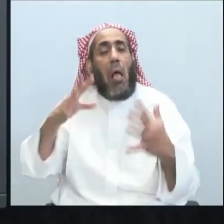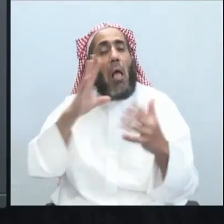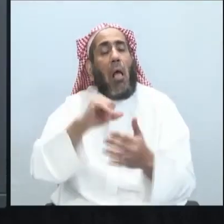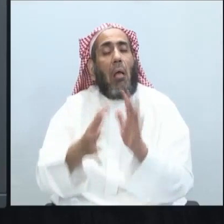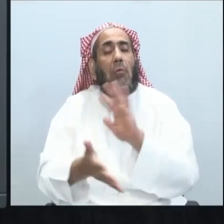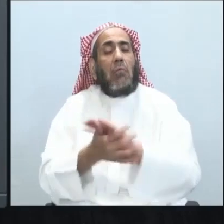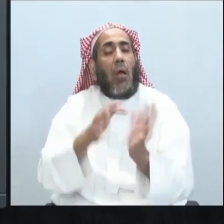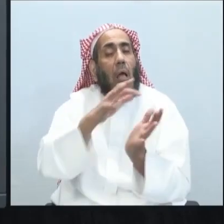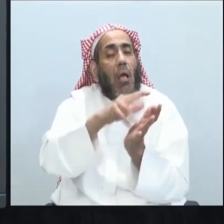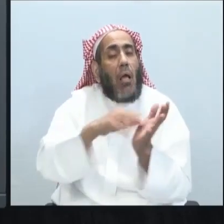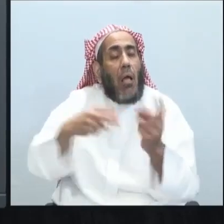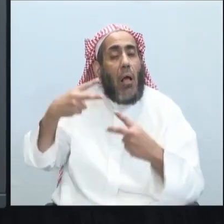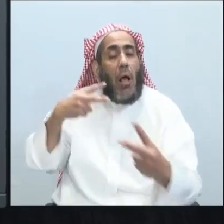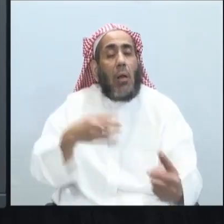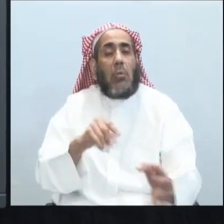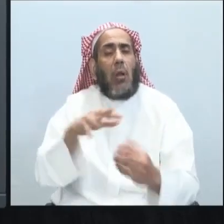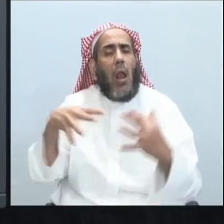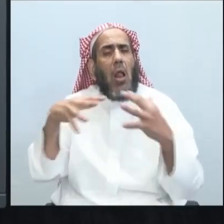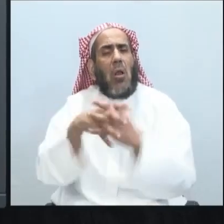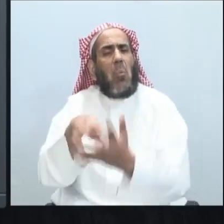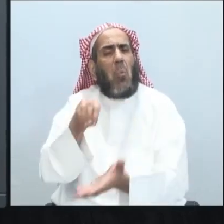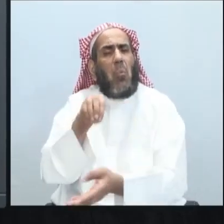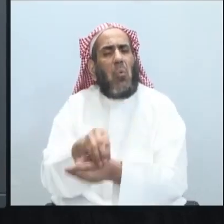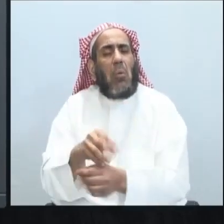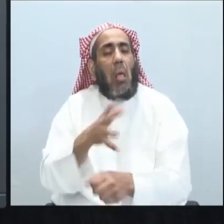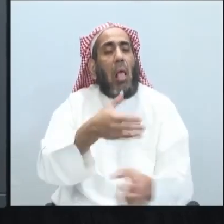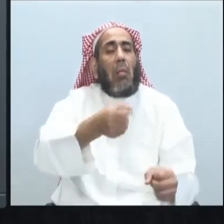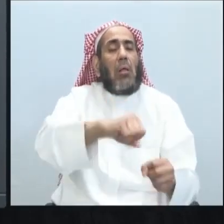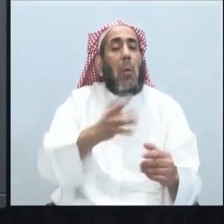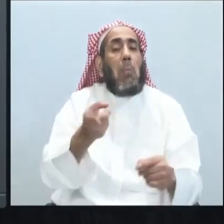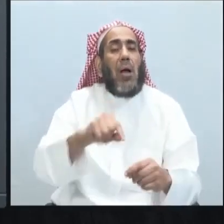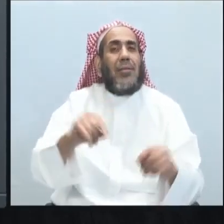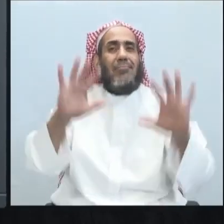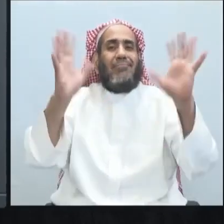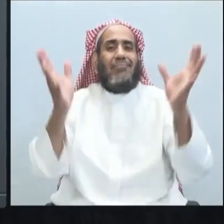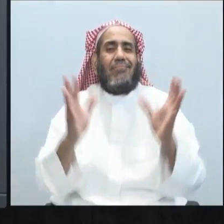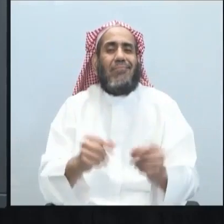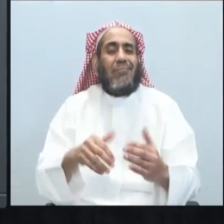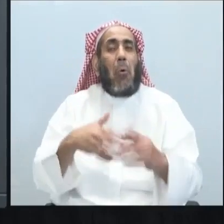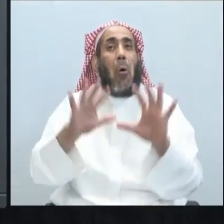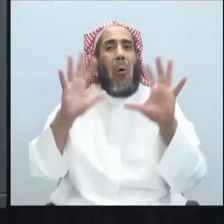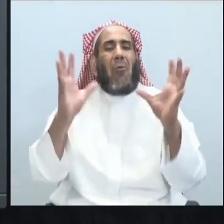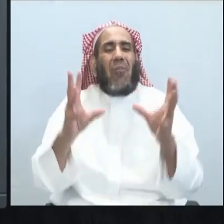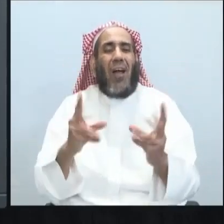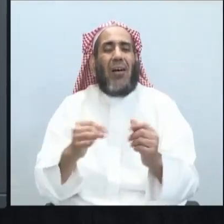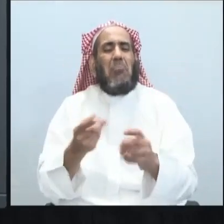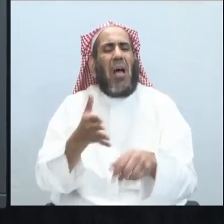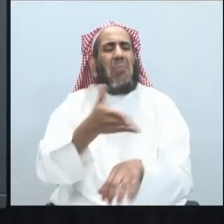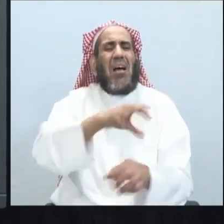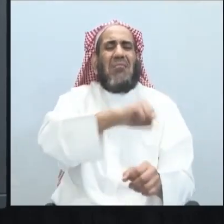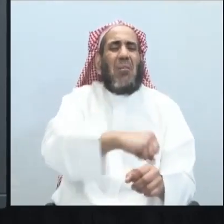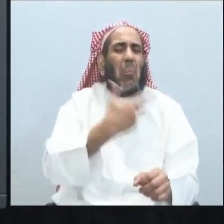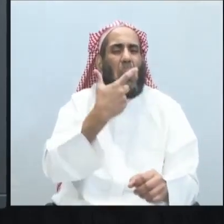في اثر يقول لو تراه علمت ان الليالي جعلت فيه ماتما بعد عرسه بعد الافراح ماتم يعني مكان